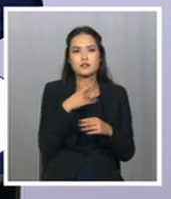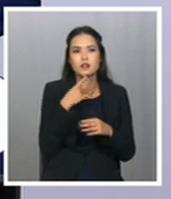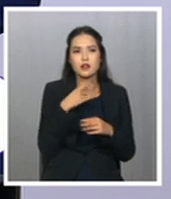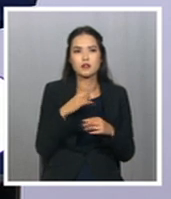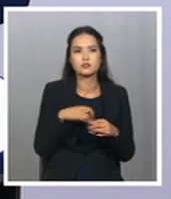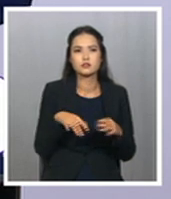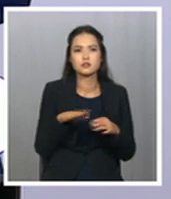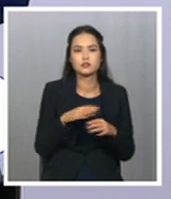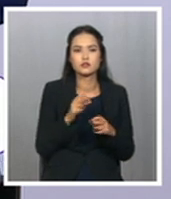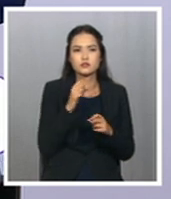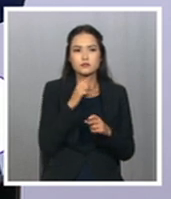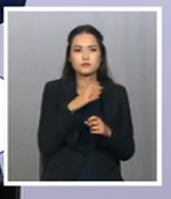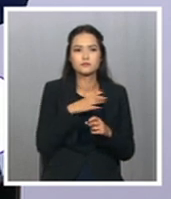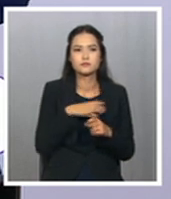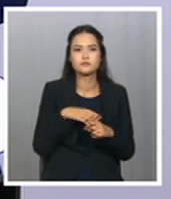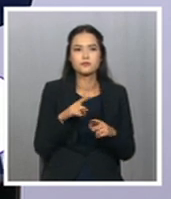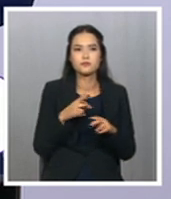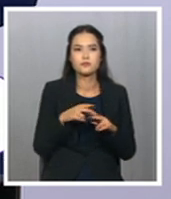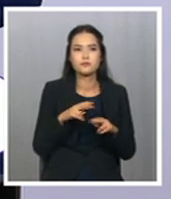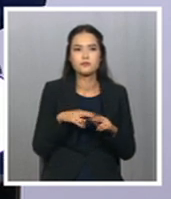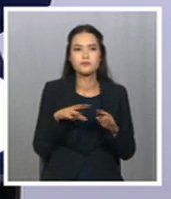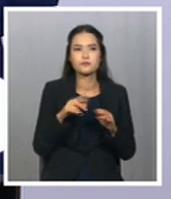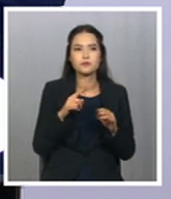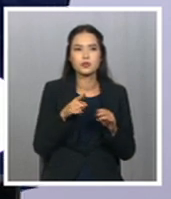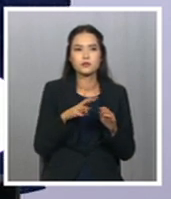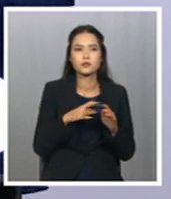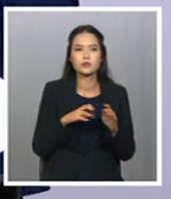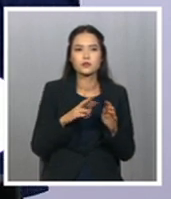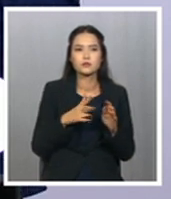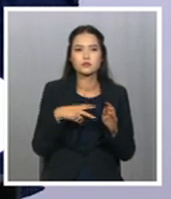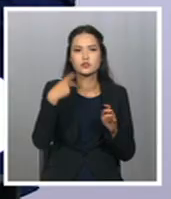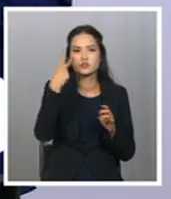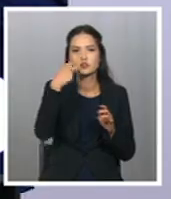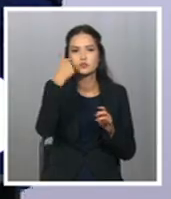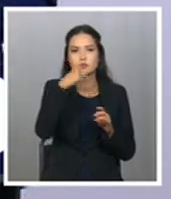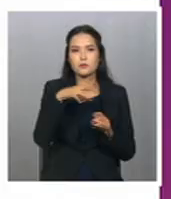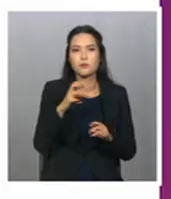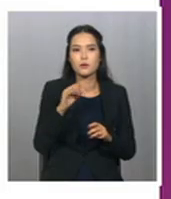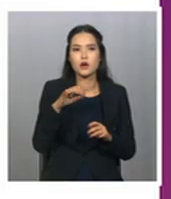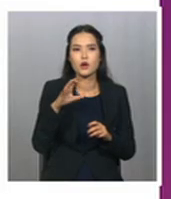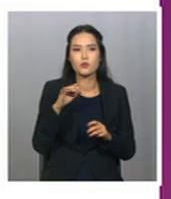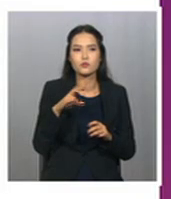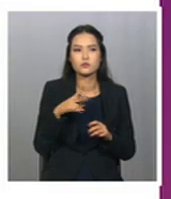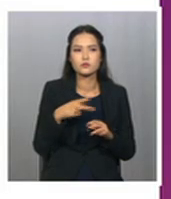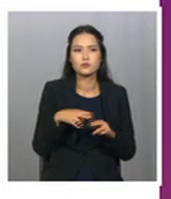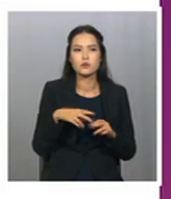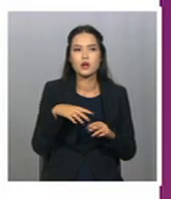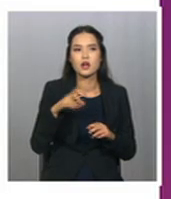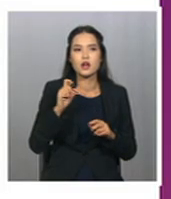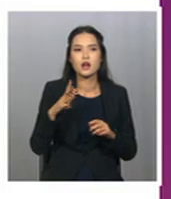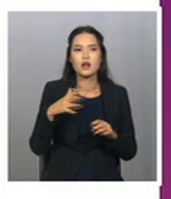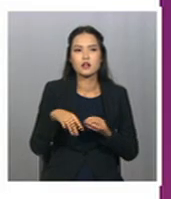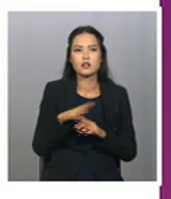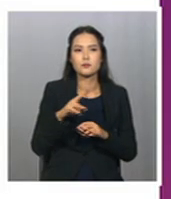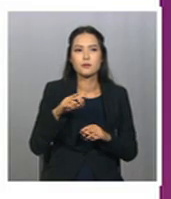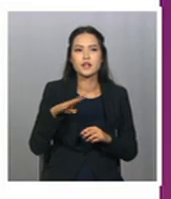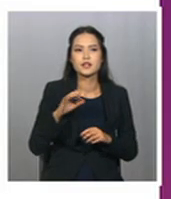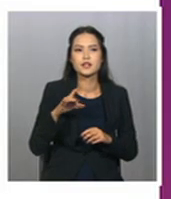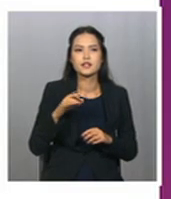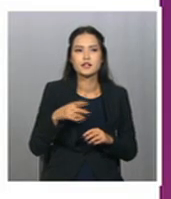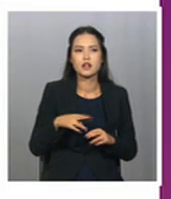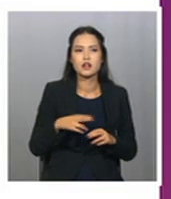бастады. Бұндай петицияның бірі 1905 жылы 26 маусымда жазылған Қарқаралы петициясы. Қоянды